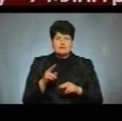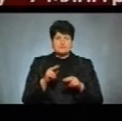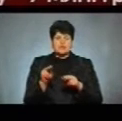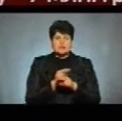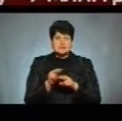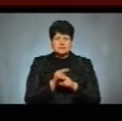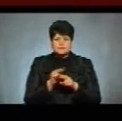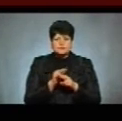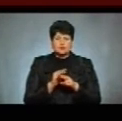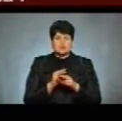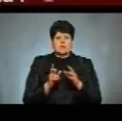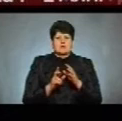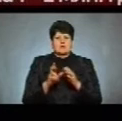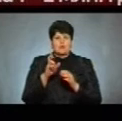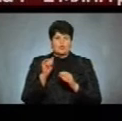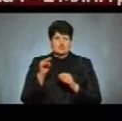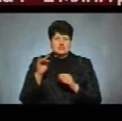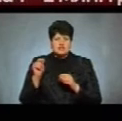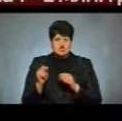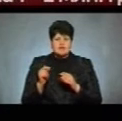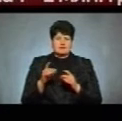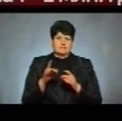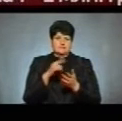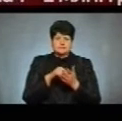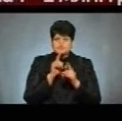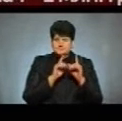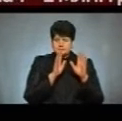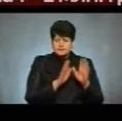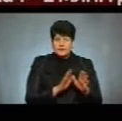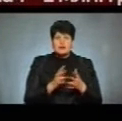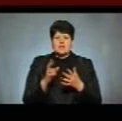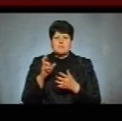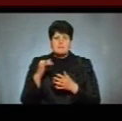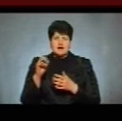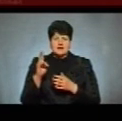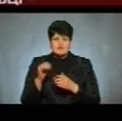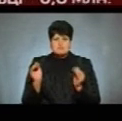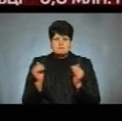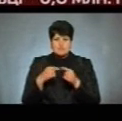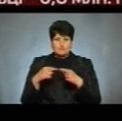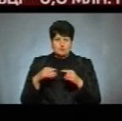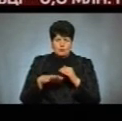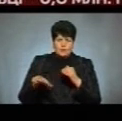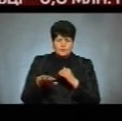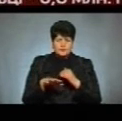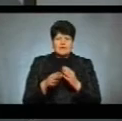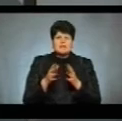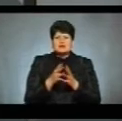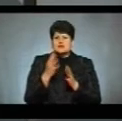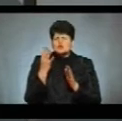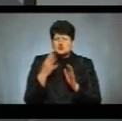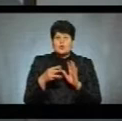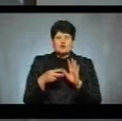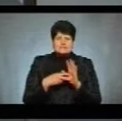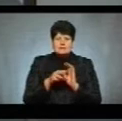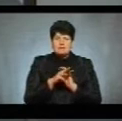Бучачі, 800 тисяч гривень – на будівництво майданчика для міні-футболу в селі Байківці і найбільше грошей – майже 47